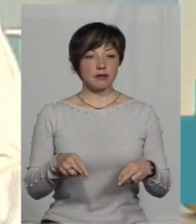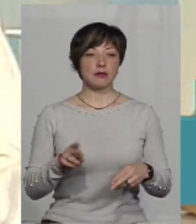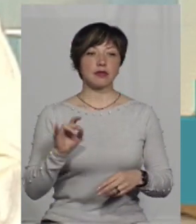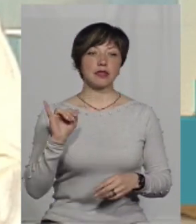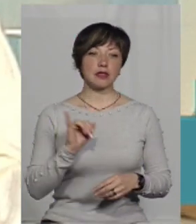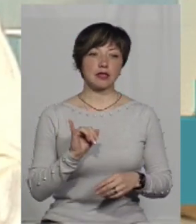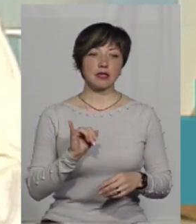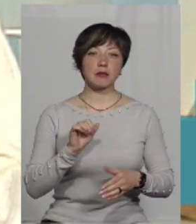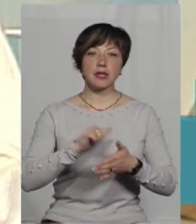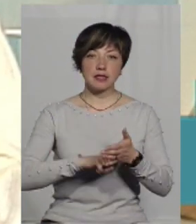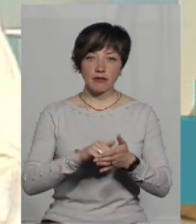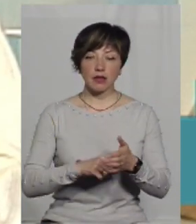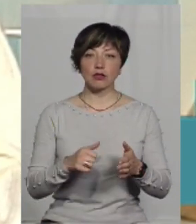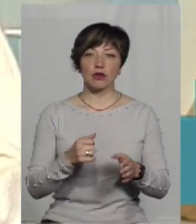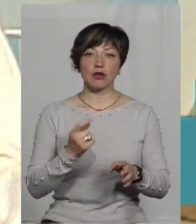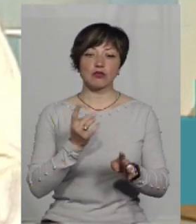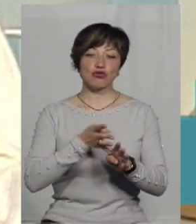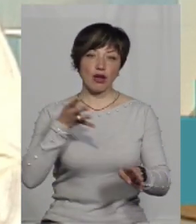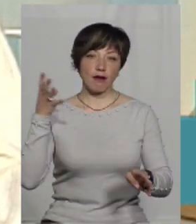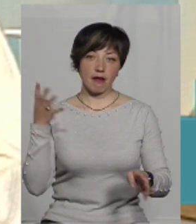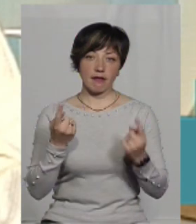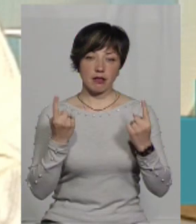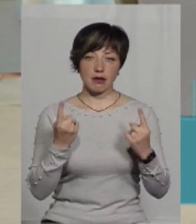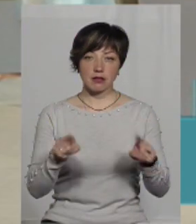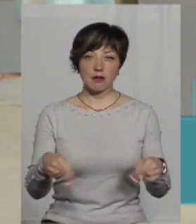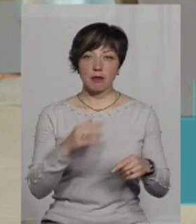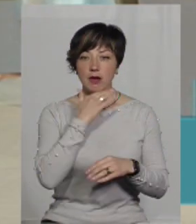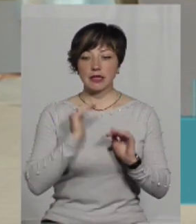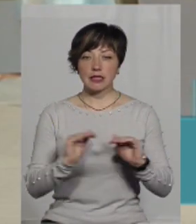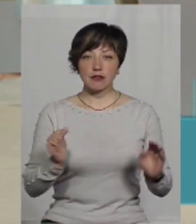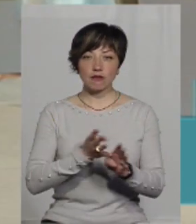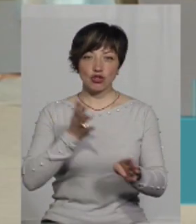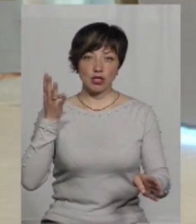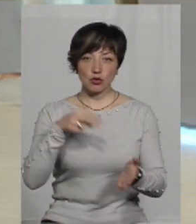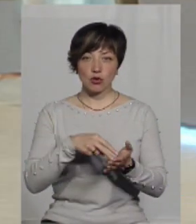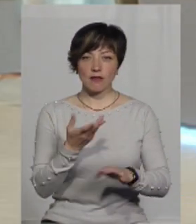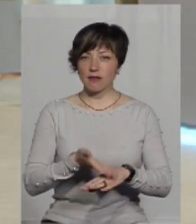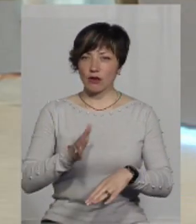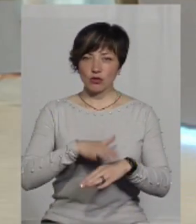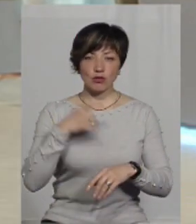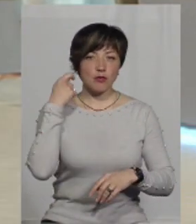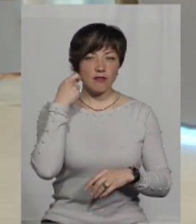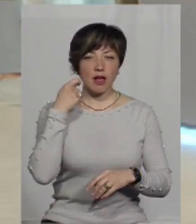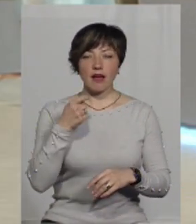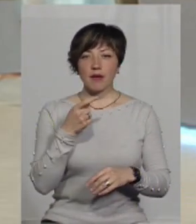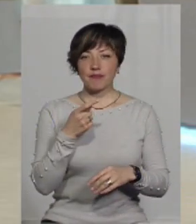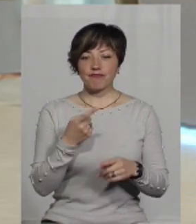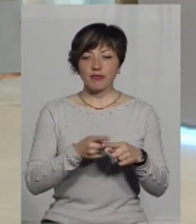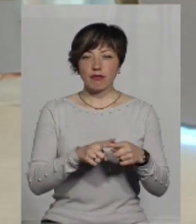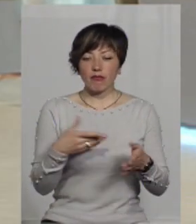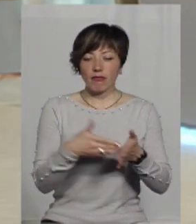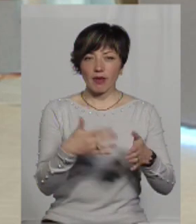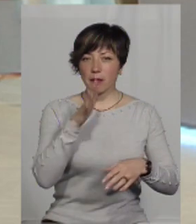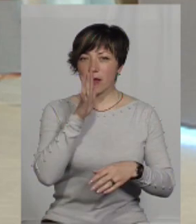і призвела до того, що велика черга створилася, дуже багато дітей зараз в черзі знаходяться в критичному віці, і, звичайно, навіть якщо